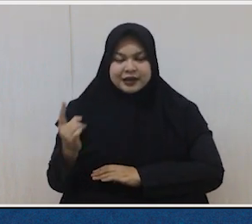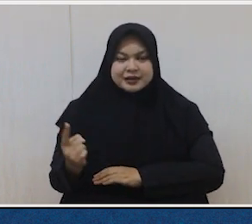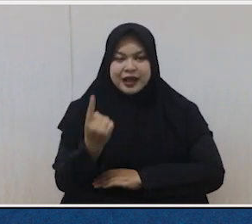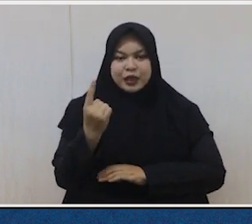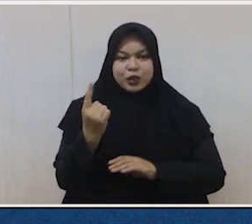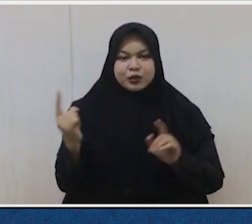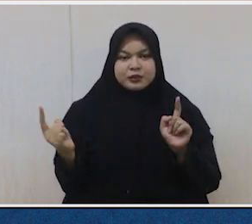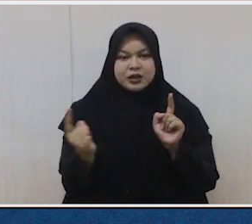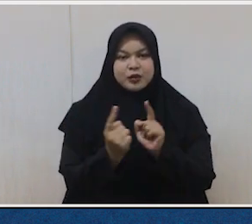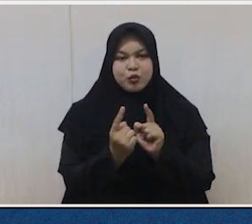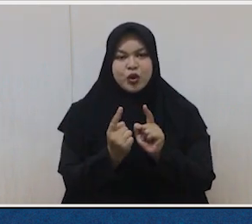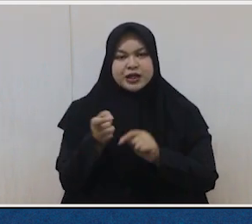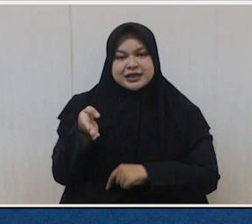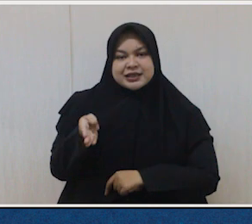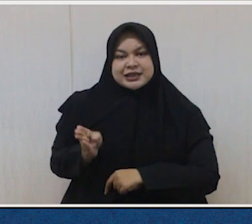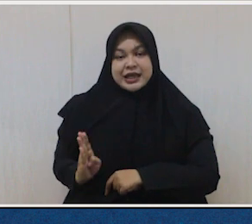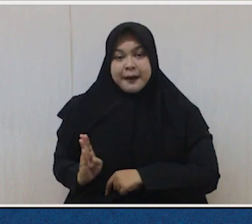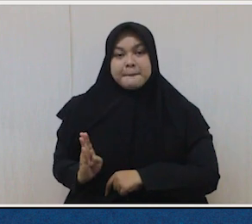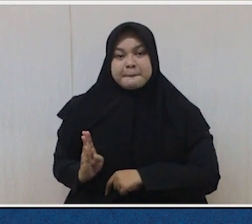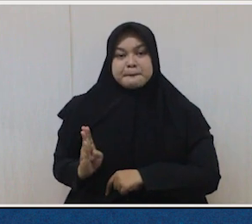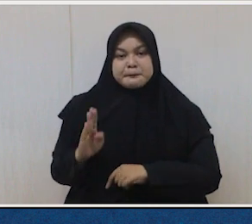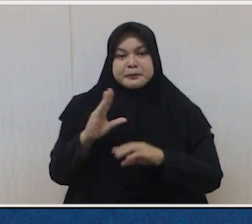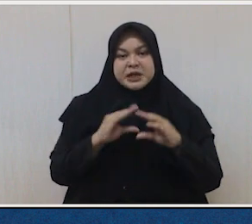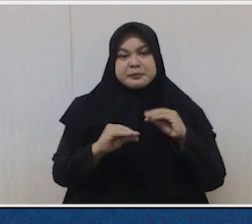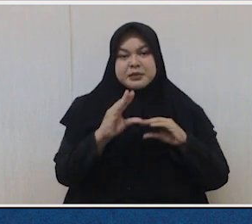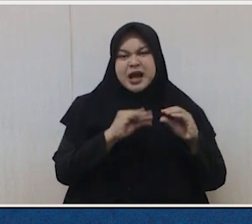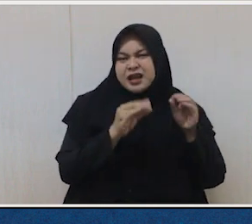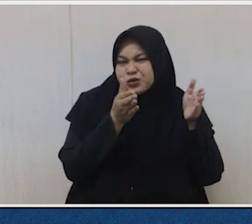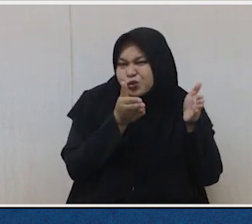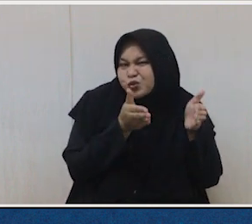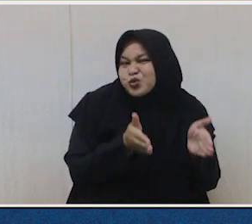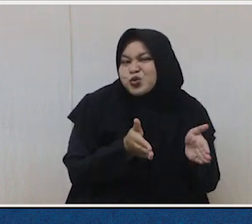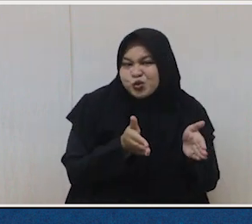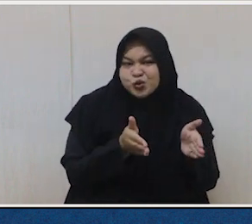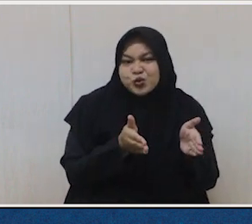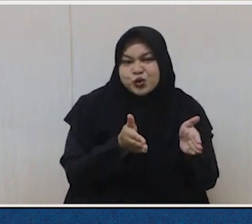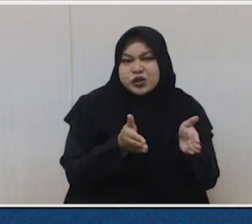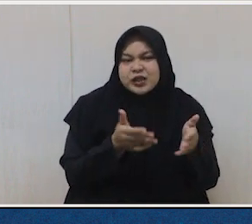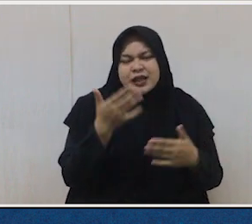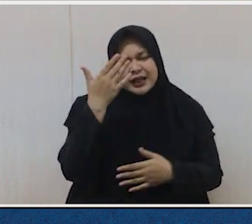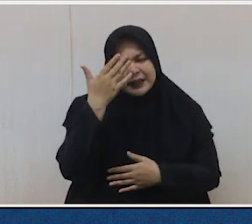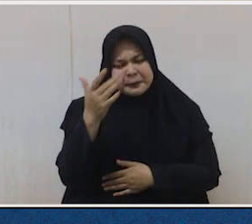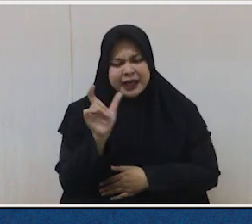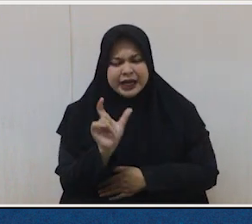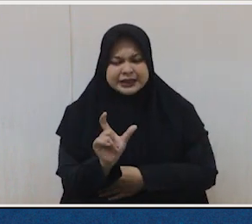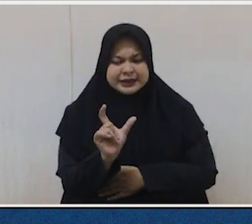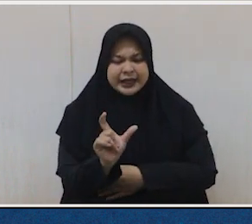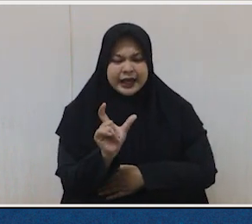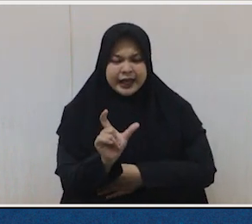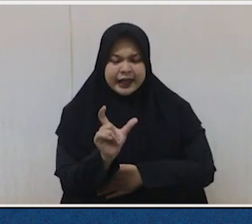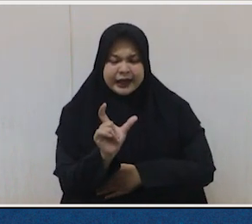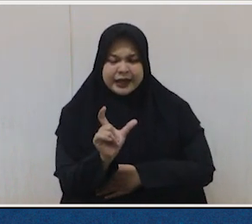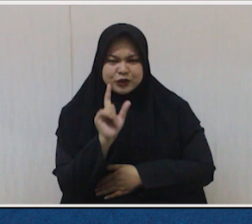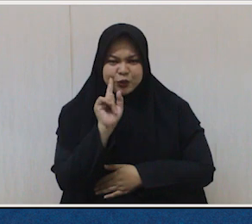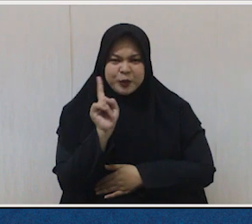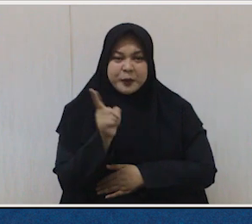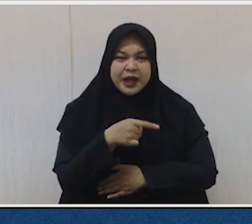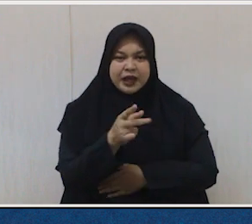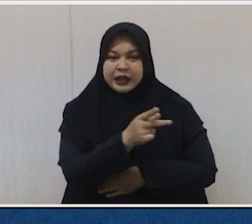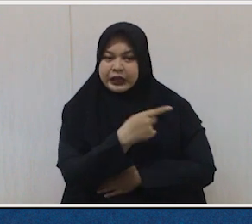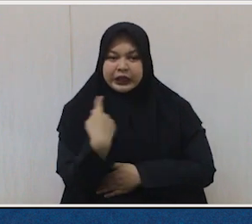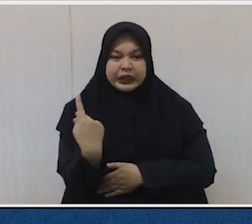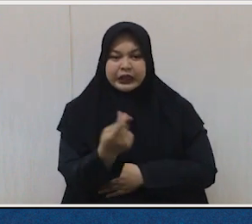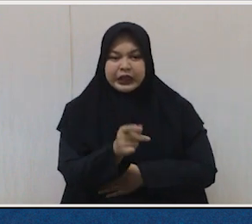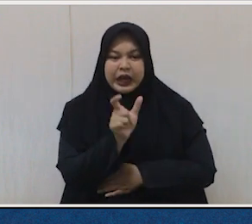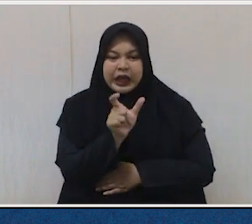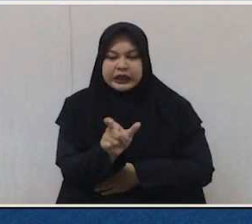di Sigap itu khusus membahas tentang gimana nih ngakalin dalam tanda kutip ya ngakalin biar kita enggak usah